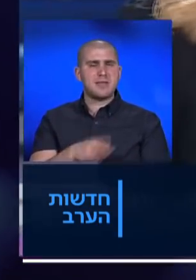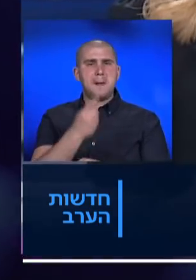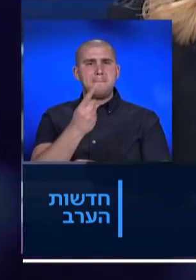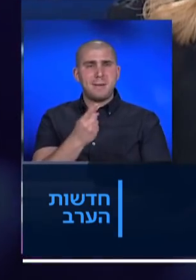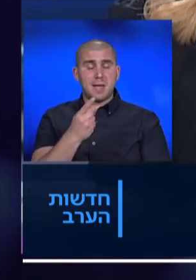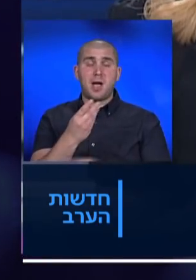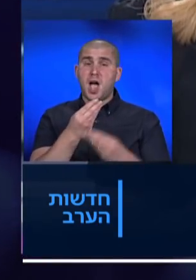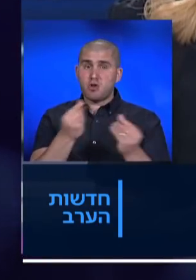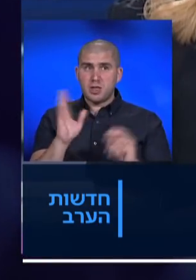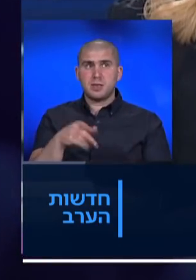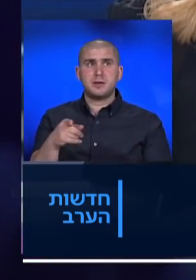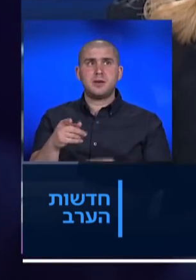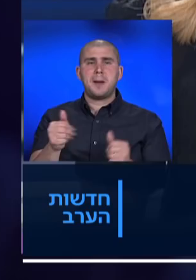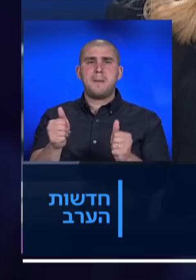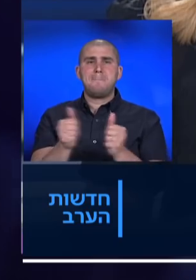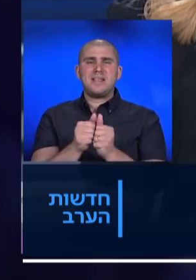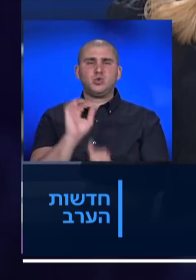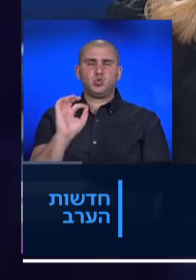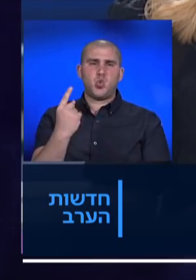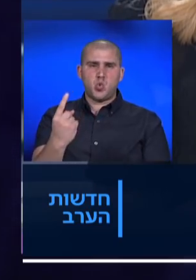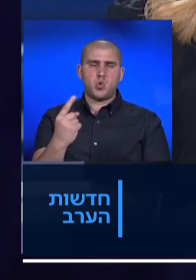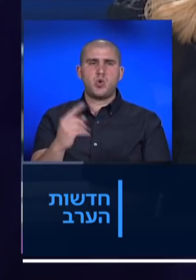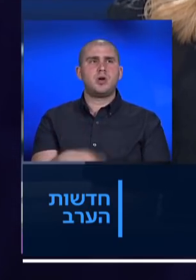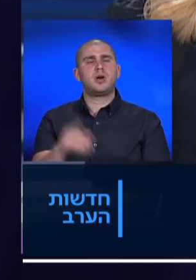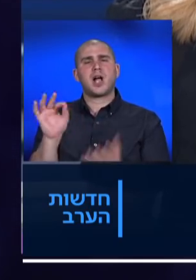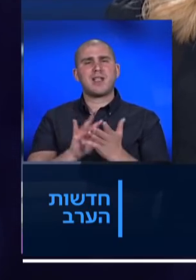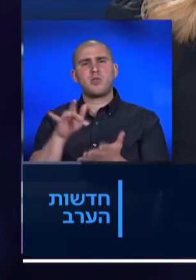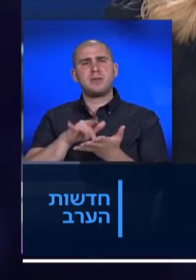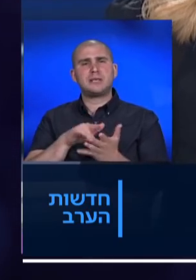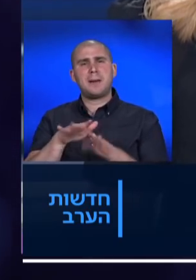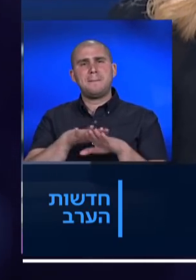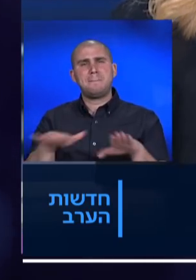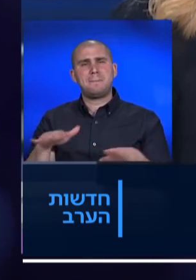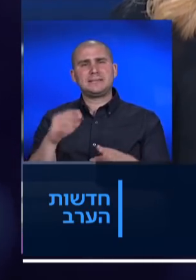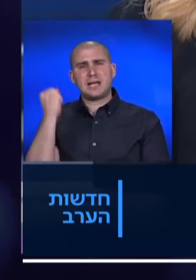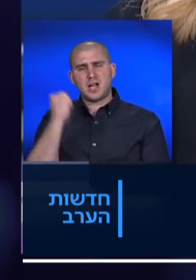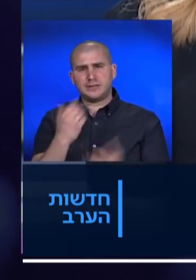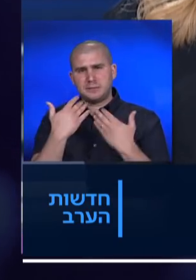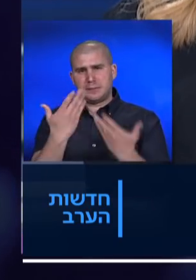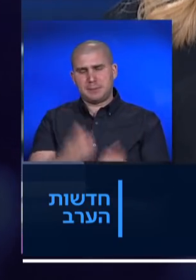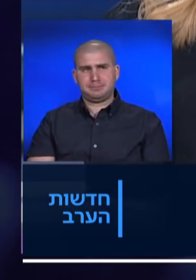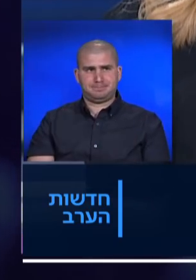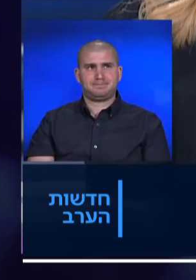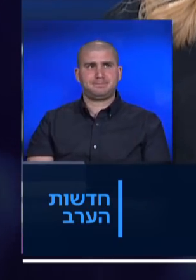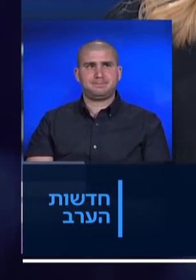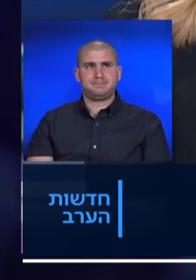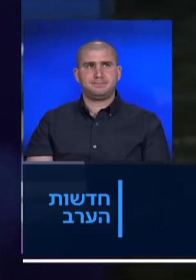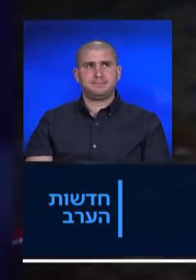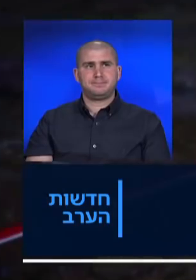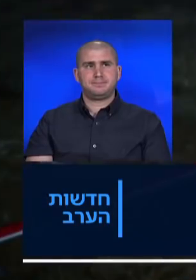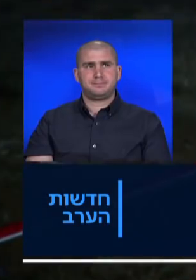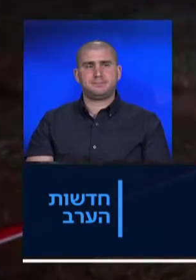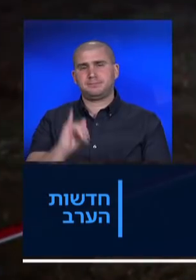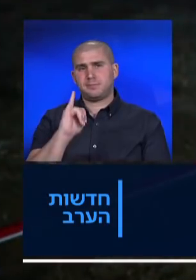ידי בן זוגה. דניאל אלעזר, אתה נמצא בזירת הרצח ומעדכן אותנו. כן, מיכל, אז לפני